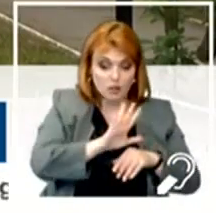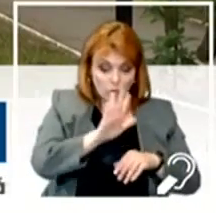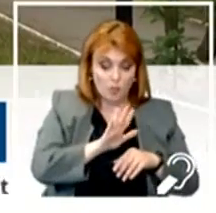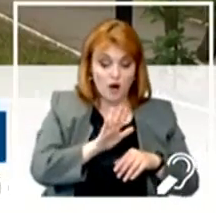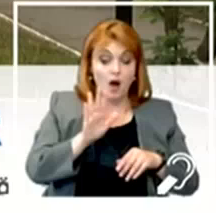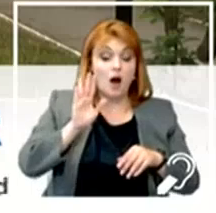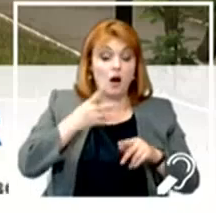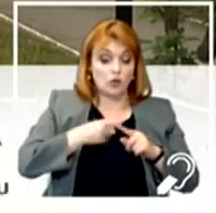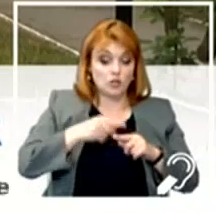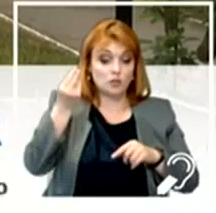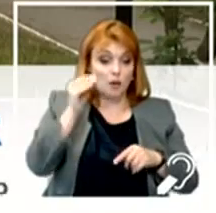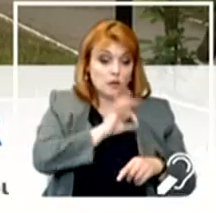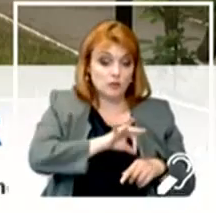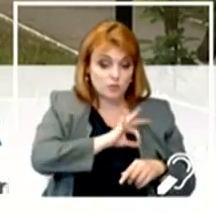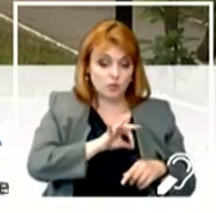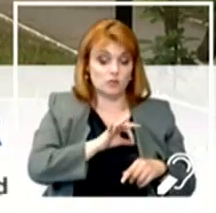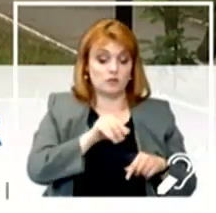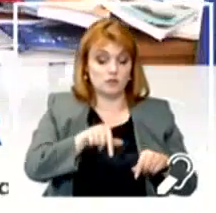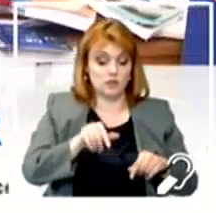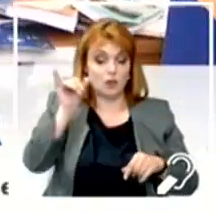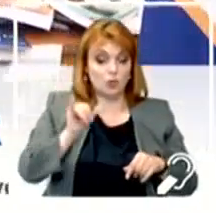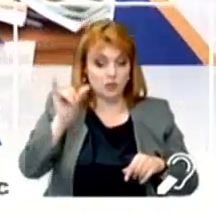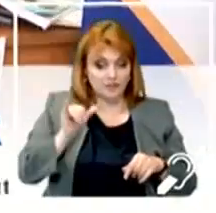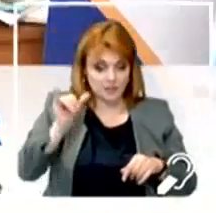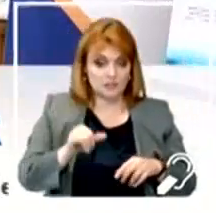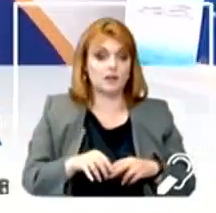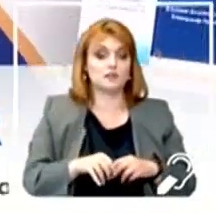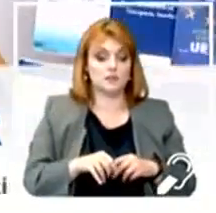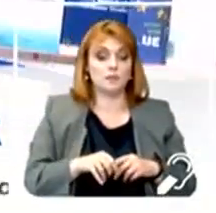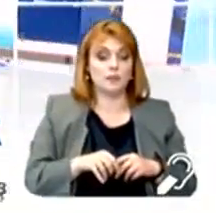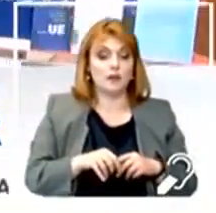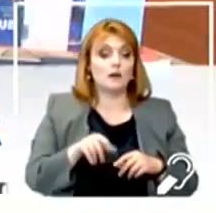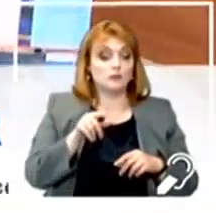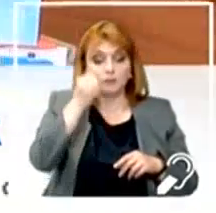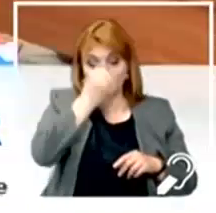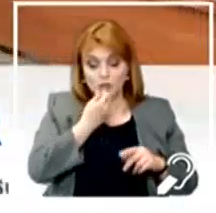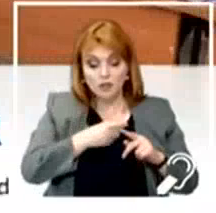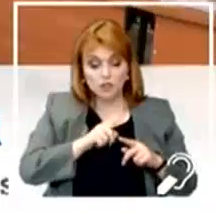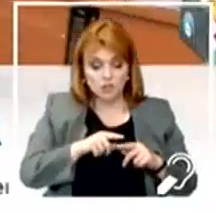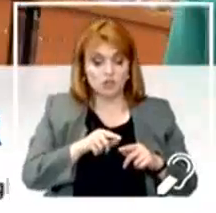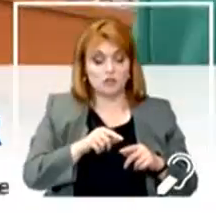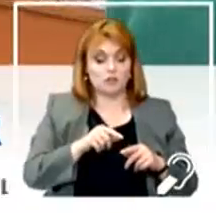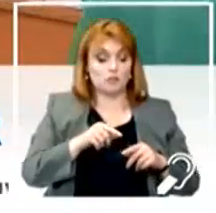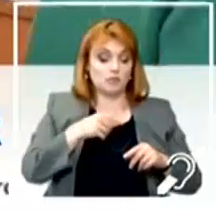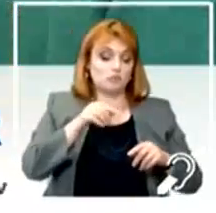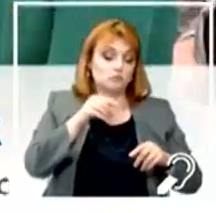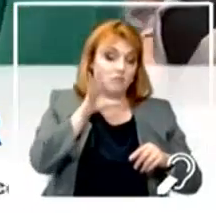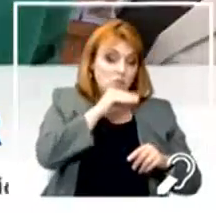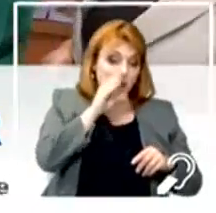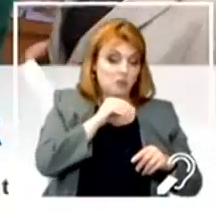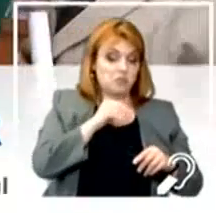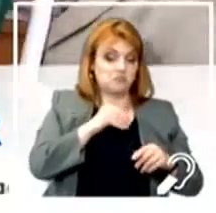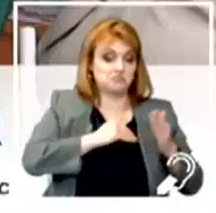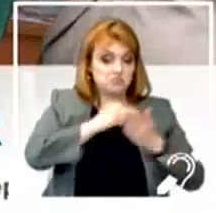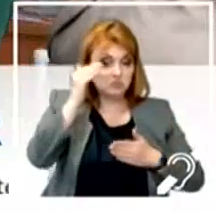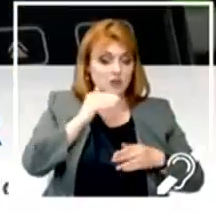studiouri. Este vorba despre studioul de televiziune Unda Liberă și în cadrul acestui studio studenții desfășoară lecțiile practice,